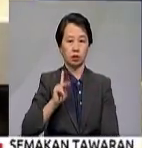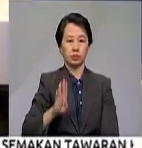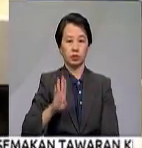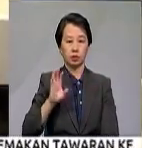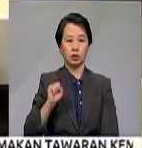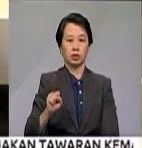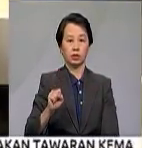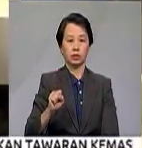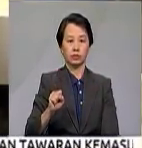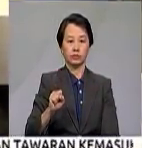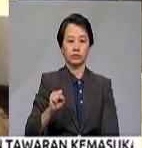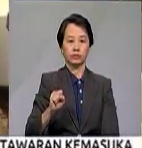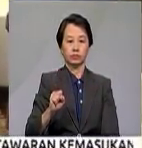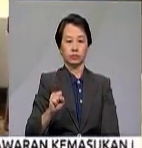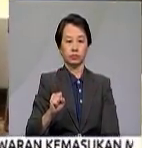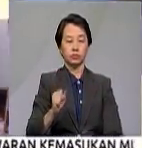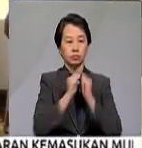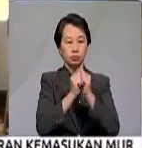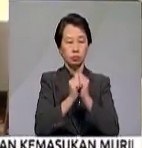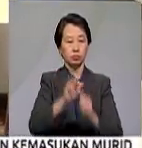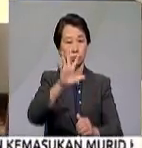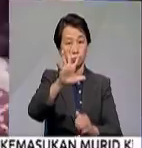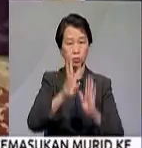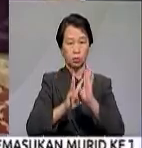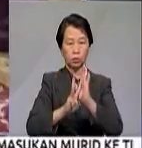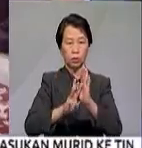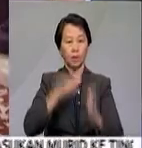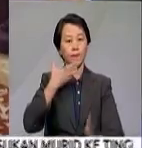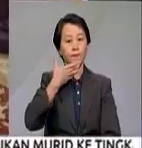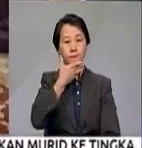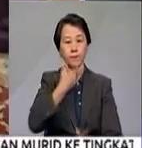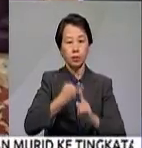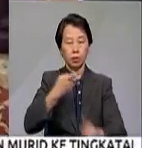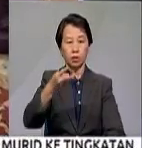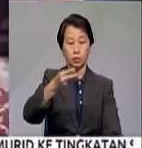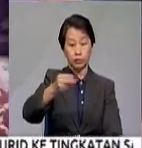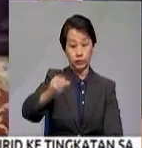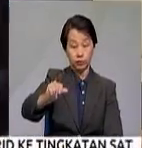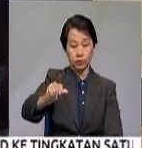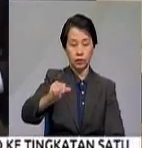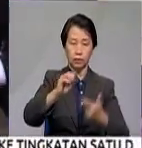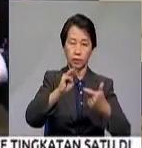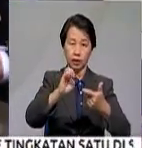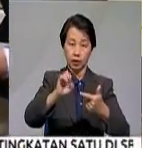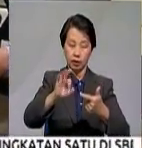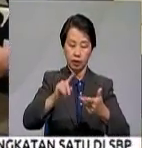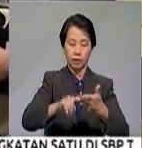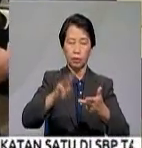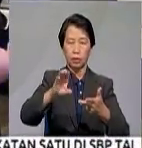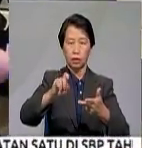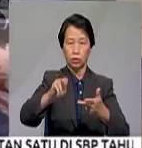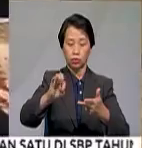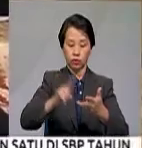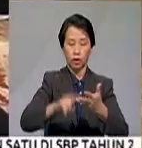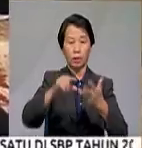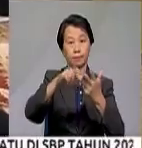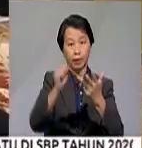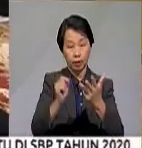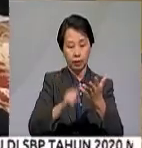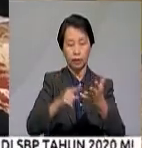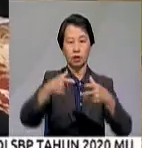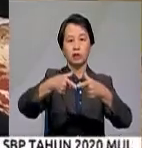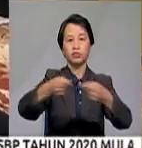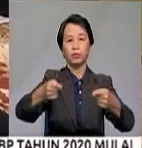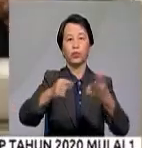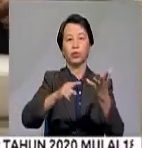Syed Saddiq Syed Abdul Rahman bersama 5 wakil belia dari Syria, Maghribi, Macedonia, Pakistan dan Jepun.